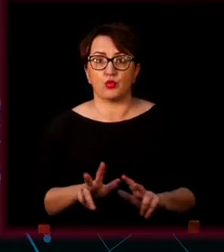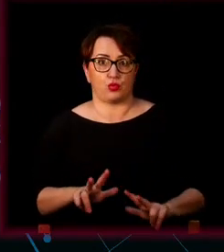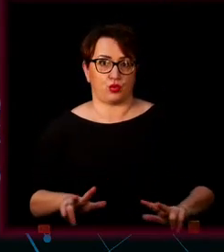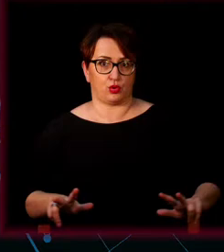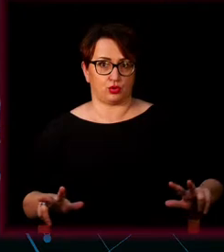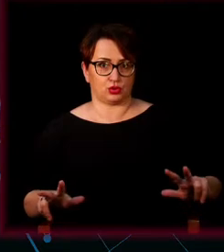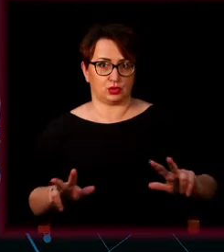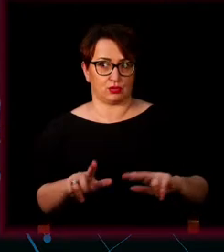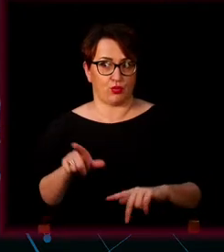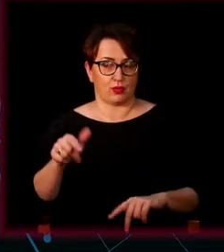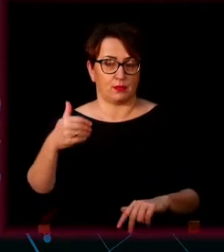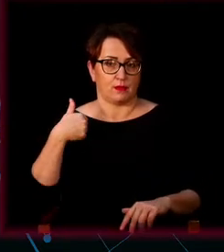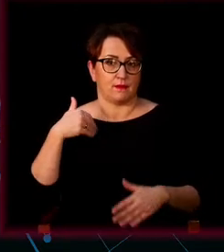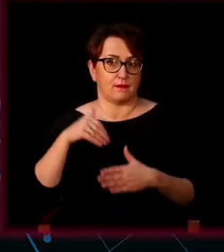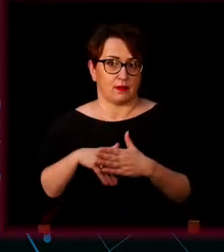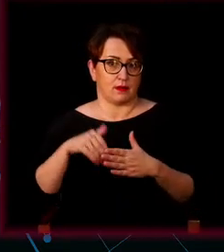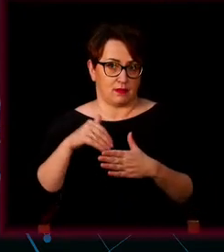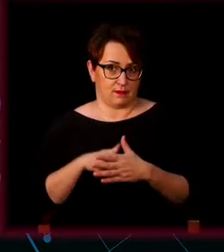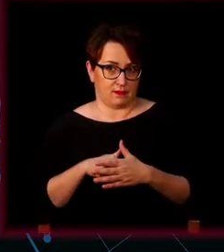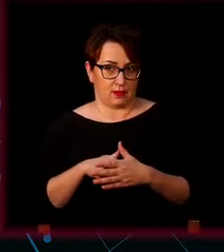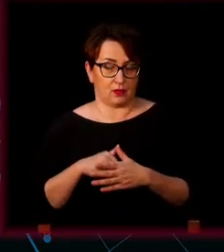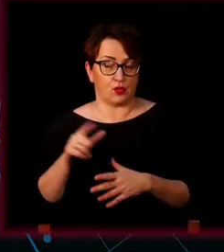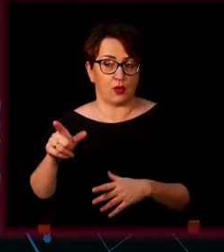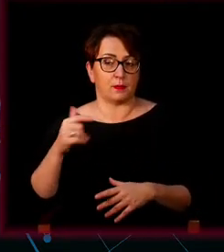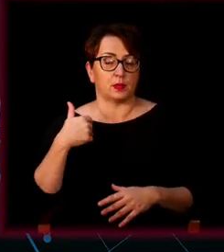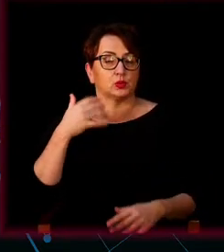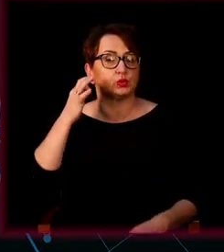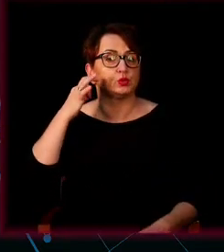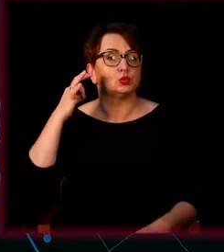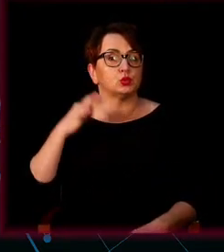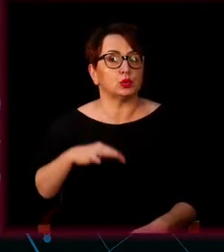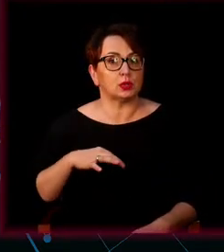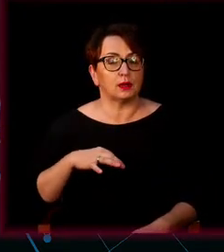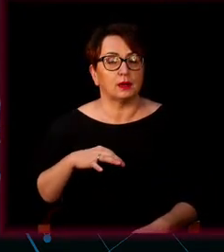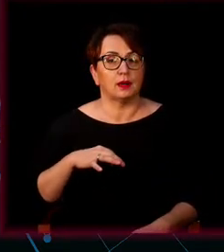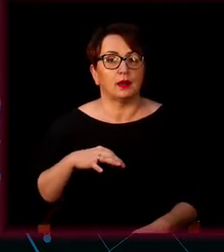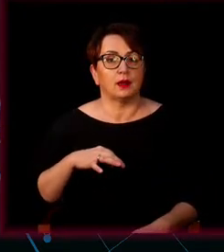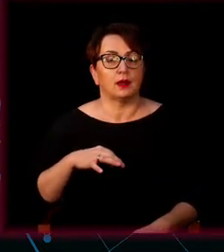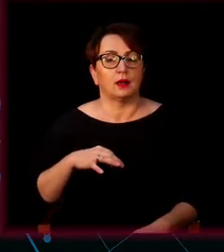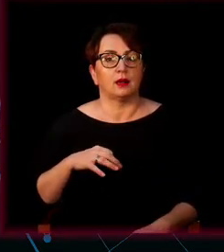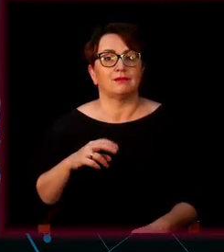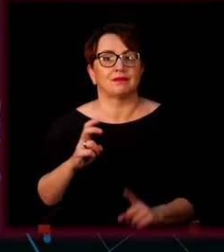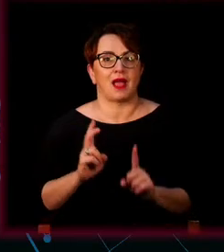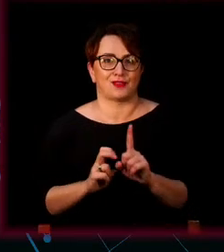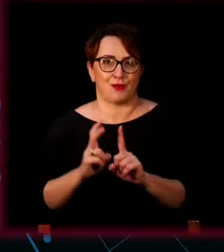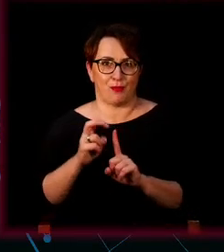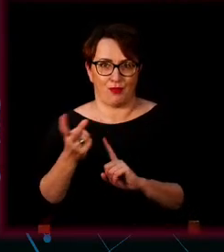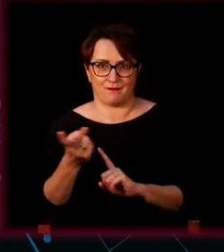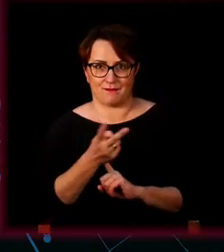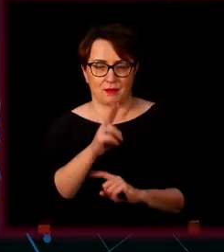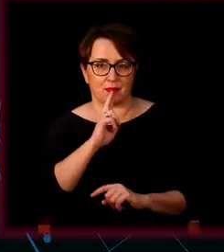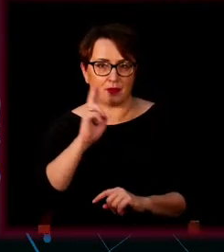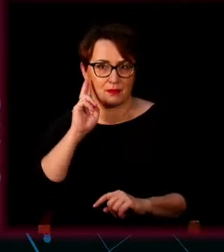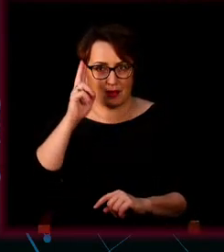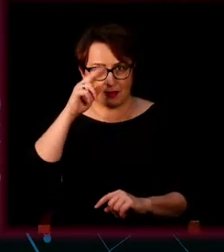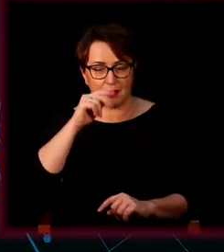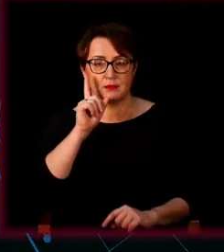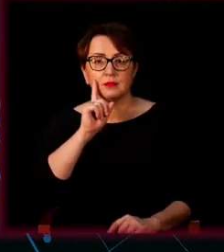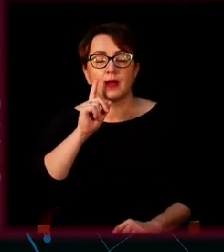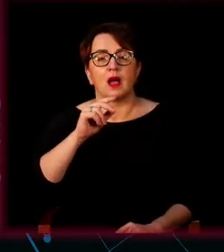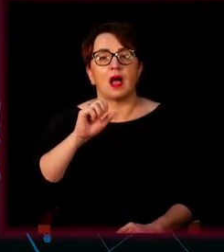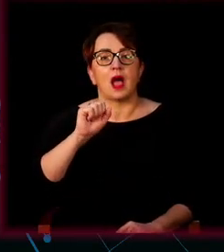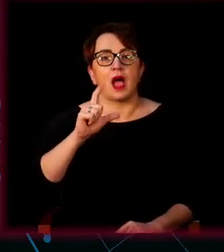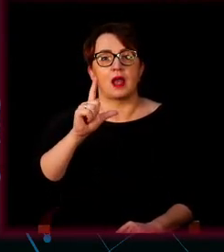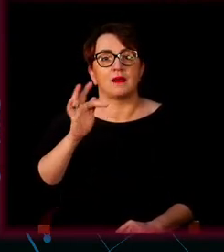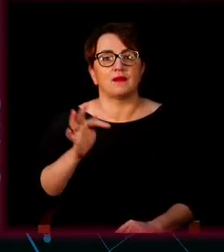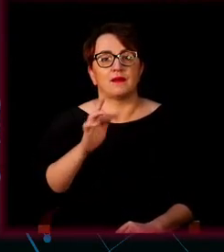rodzina, w jakiej wychowała się Ursula Le Guin. Była ona córką, wychowała się w domu antropologów, była córką Alfreda